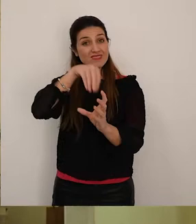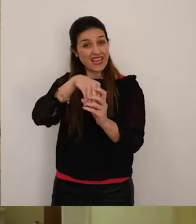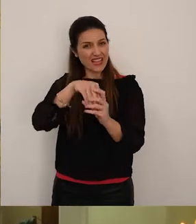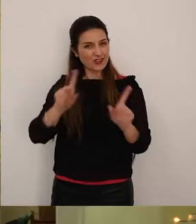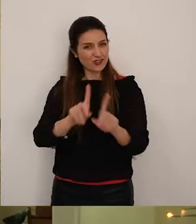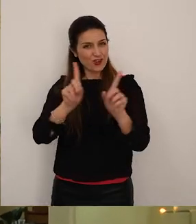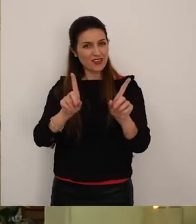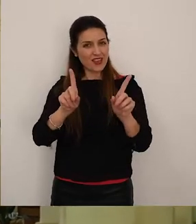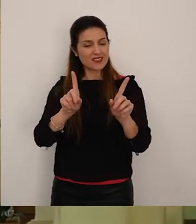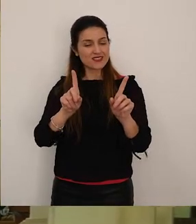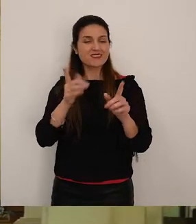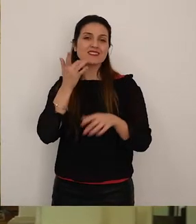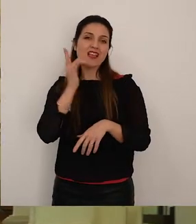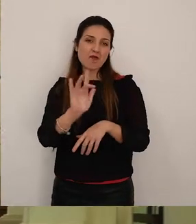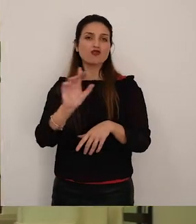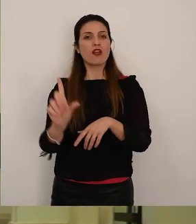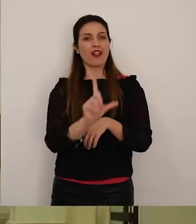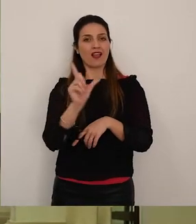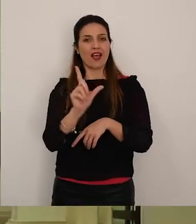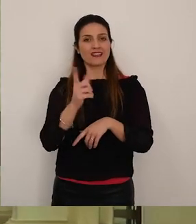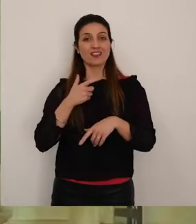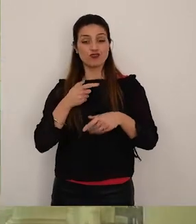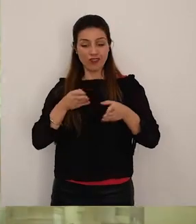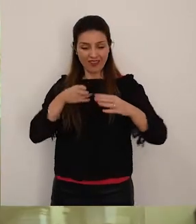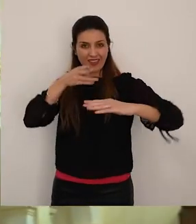L'interno, sobrio ed elegante, ha pianta a croce latina.